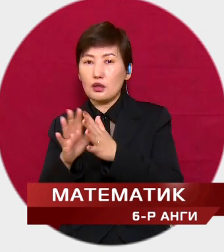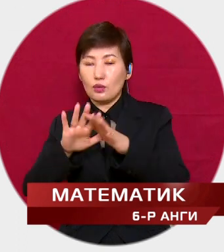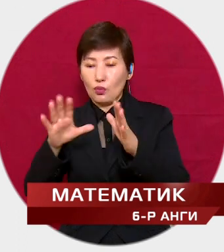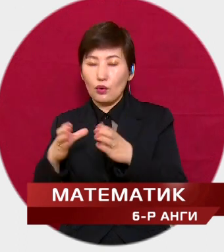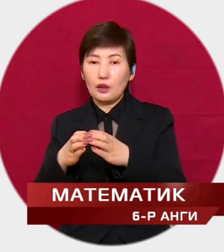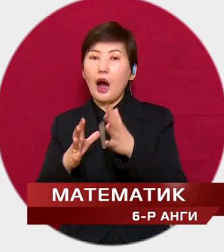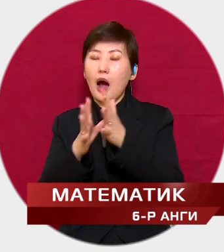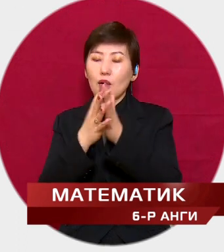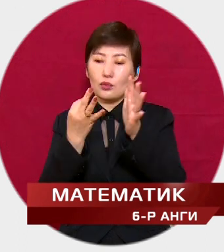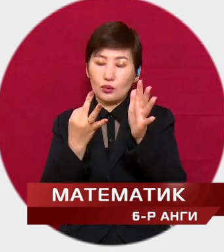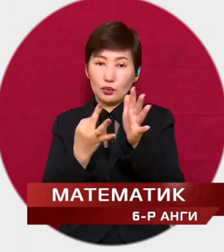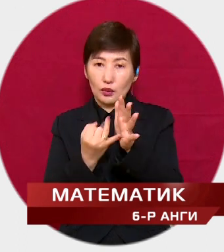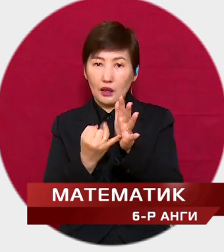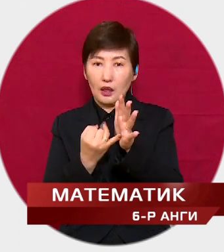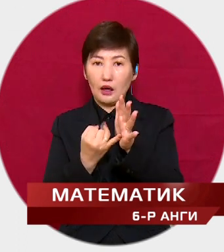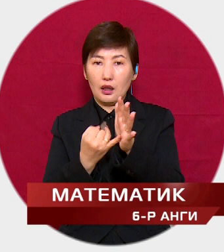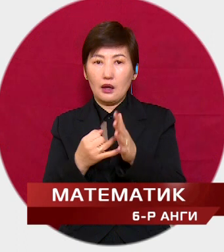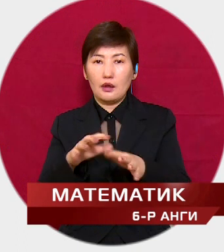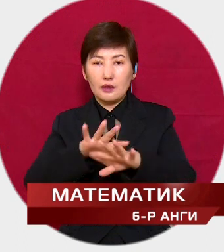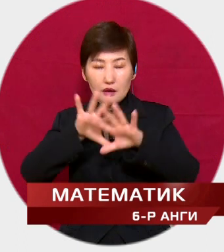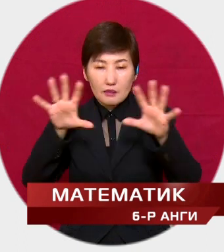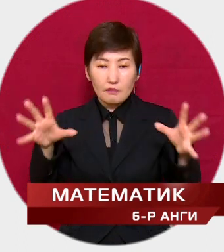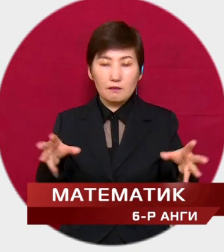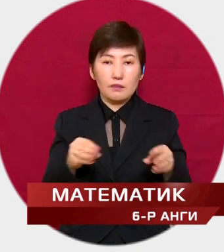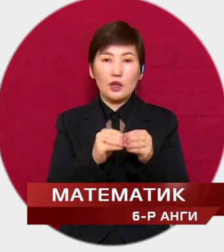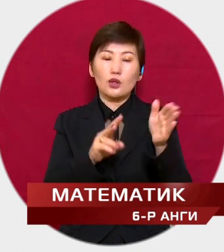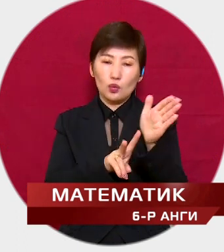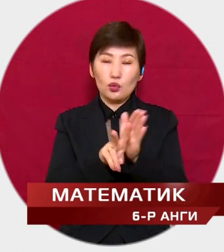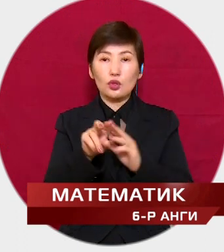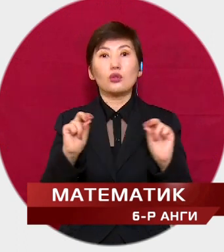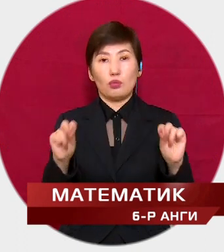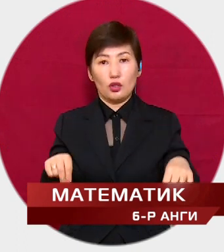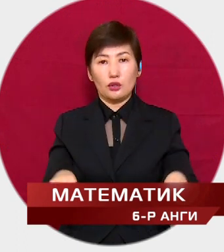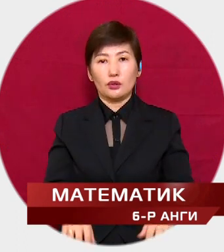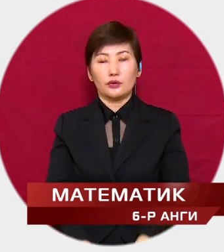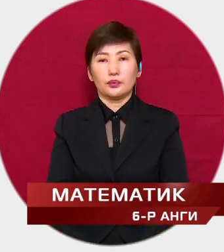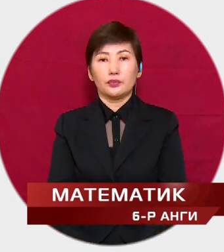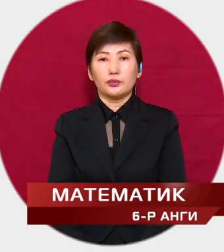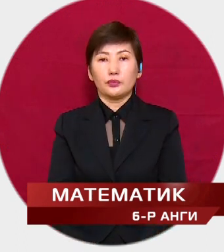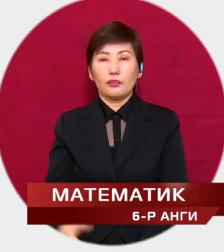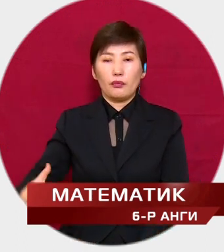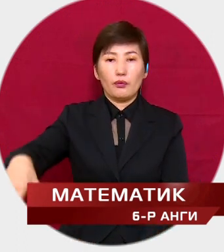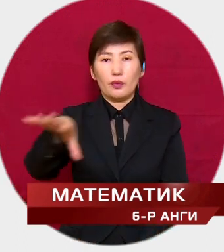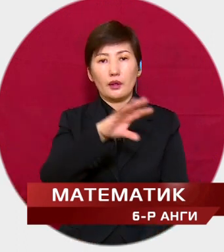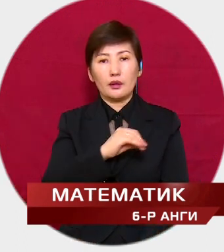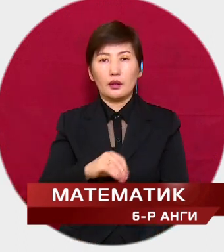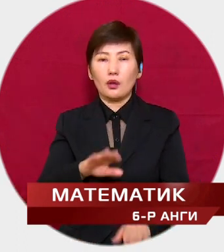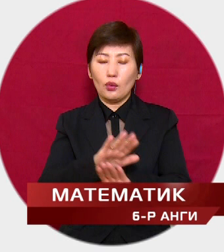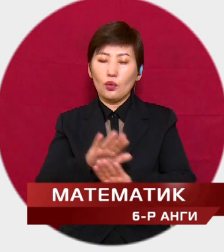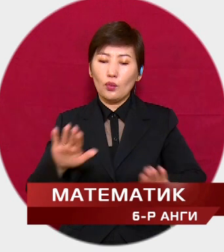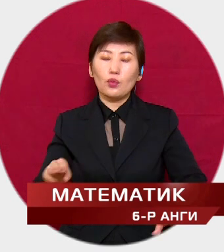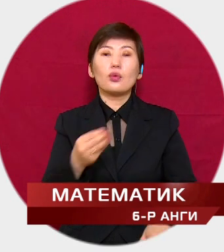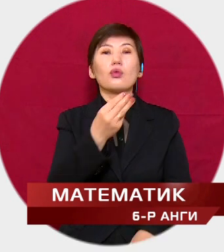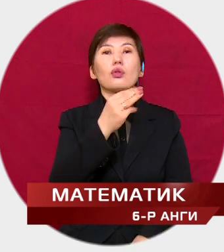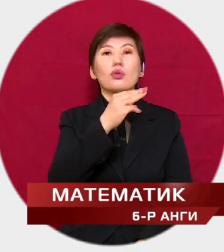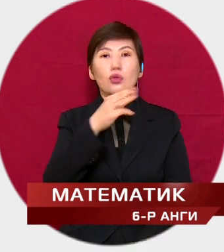8 цэцэг тарьсан хүүхэд 14 байна. За эндээс бид нар одоо нийт сурагчийнхаа тоог яаж авах